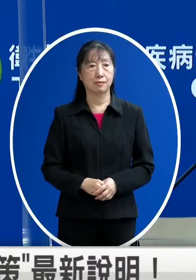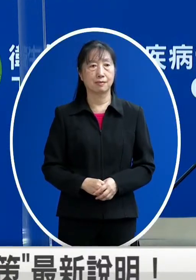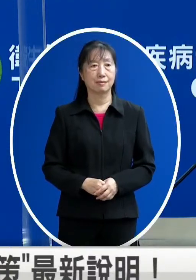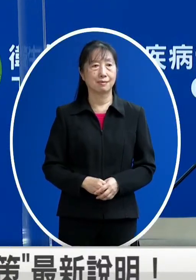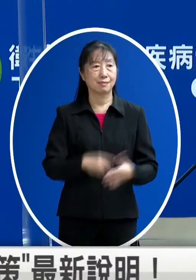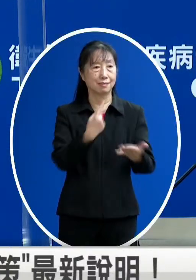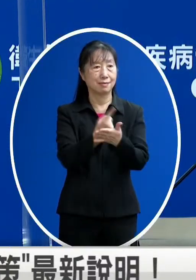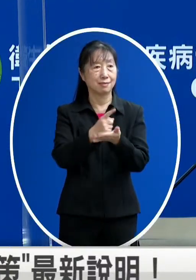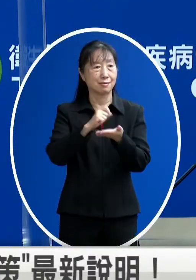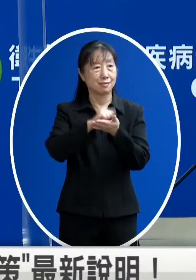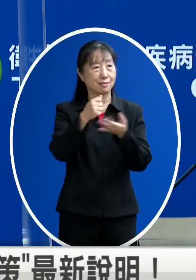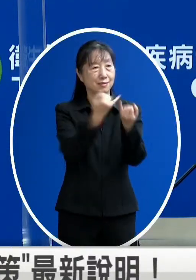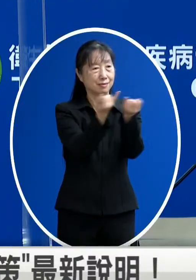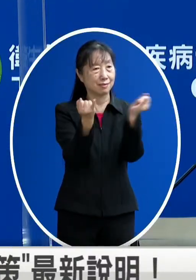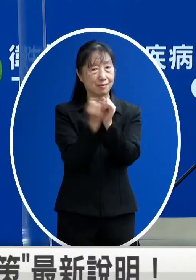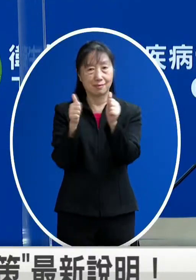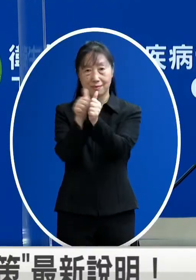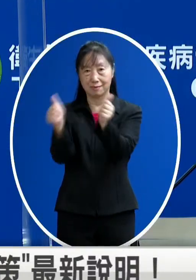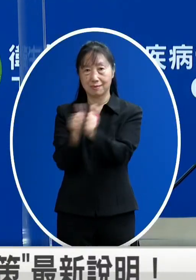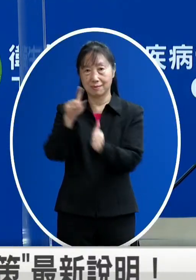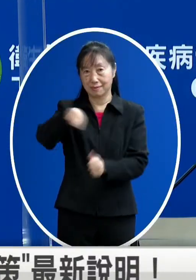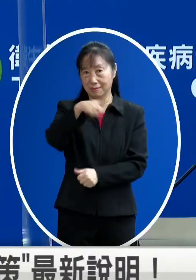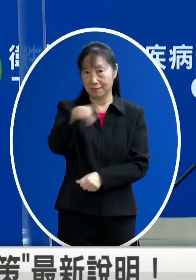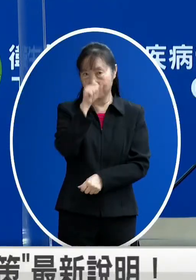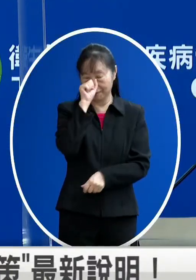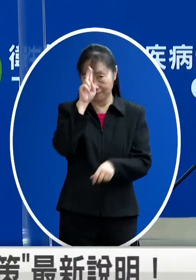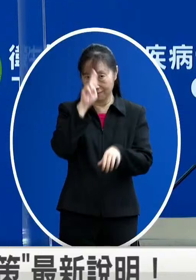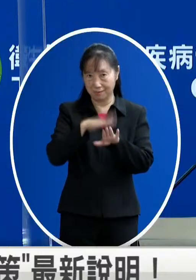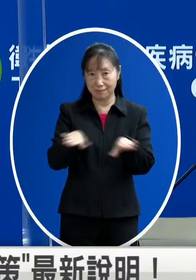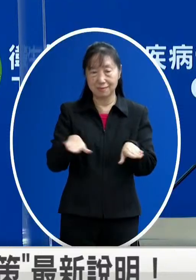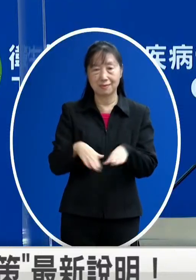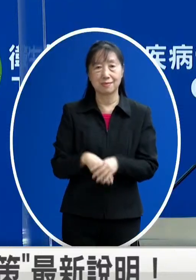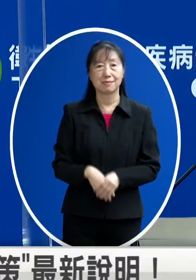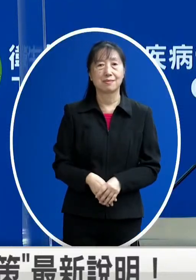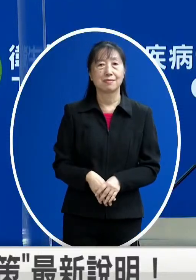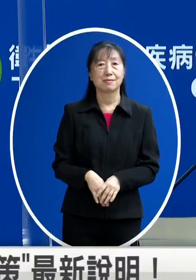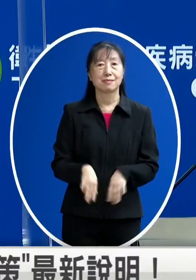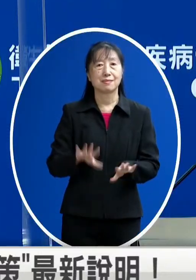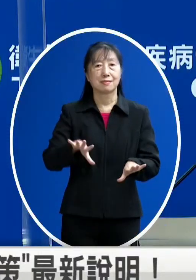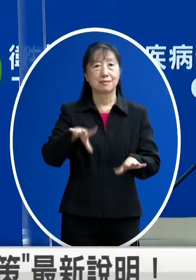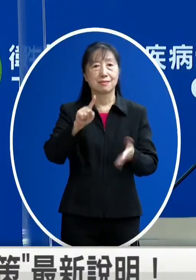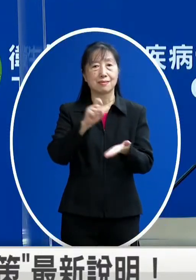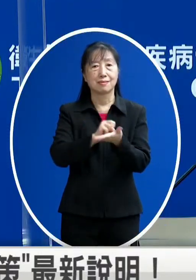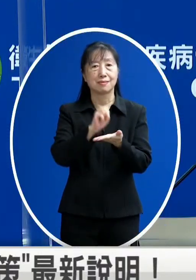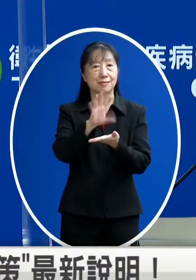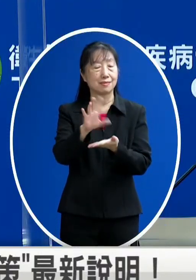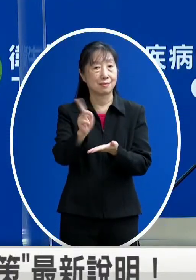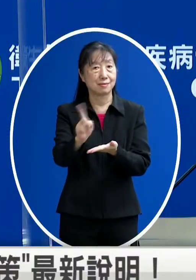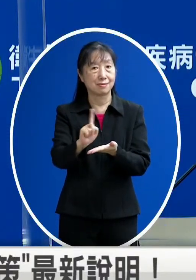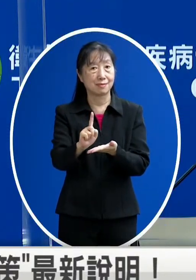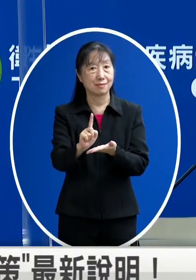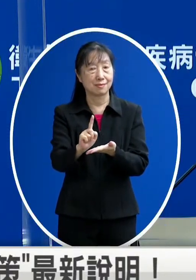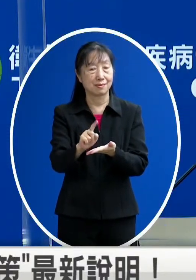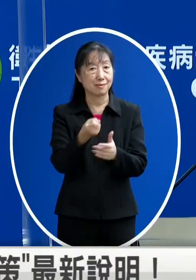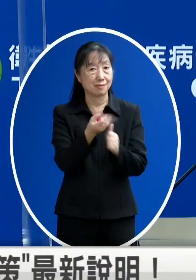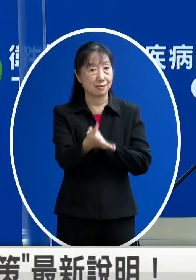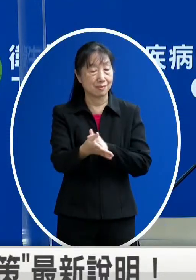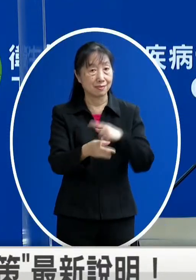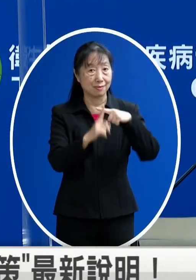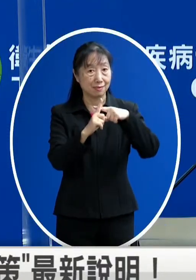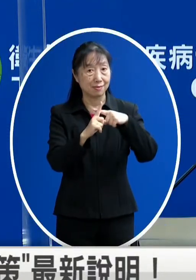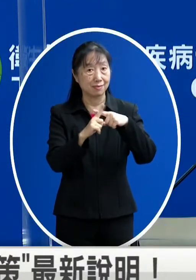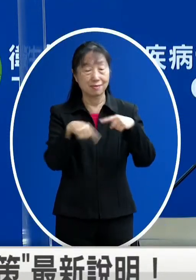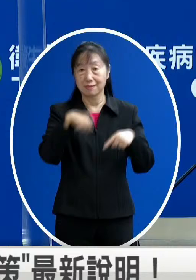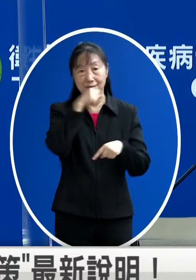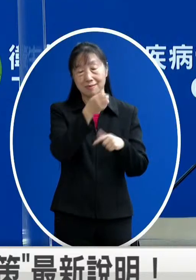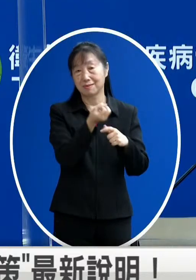好，各位记者女士先生，大家好，大家午安哈。那首先跟大家报告，我们今天的确定病例哈，那没